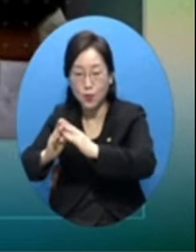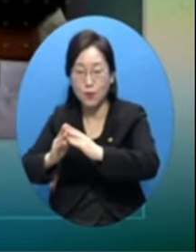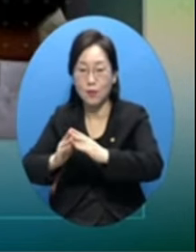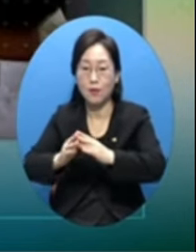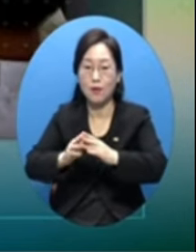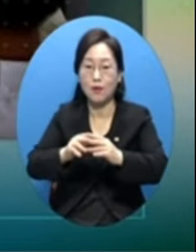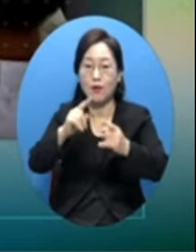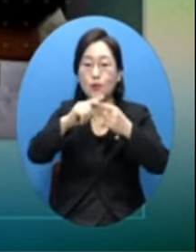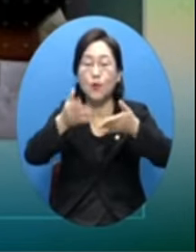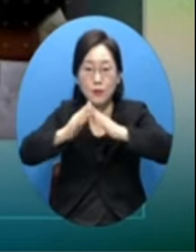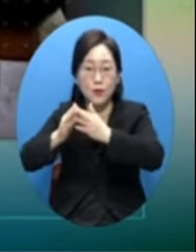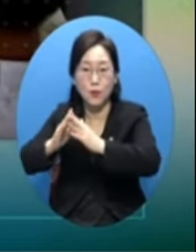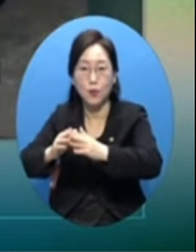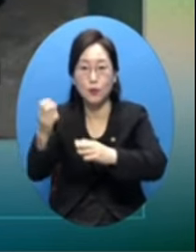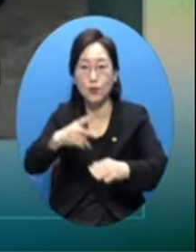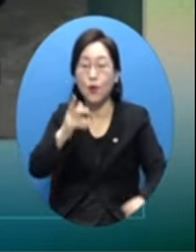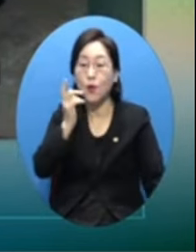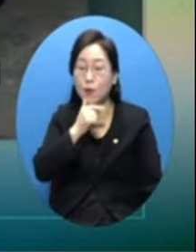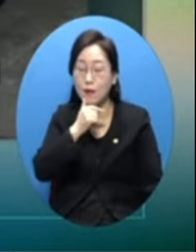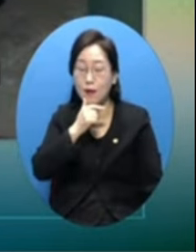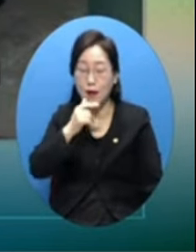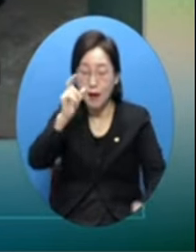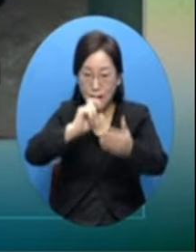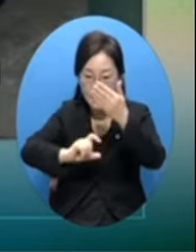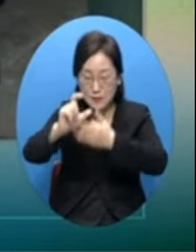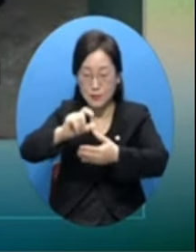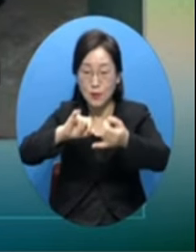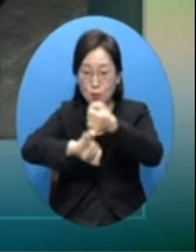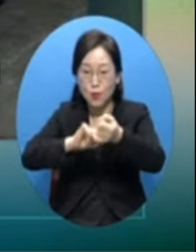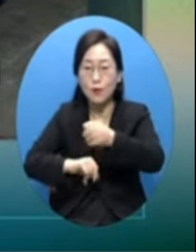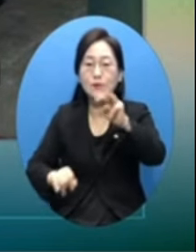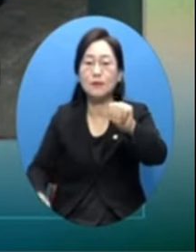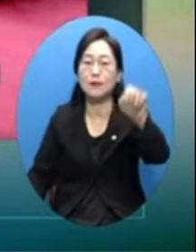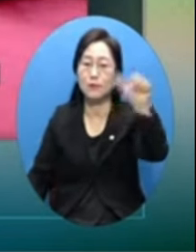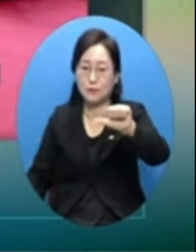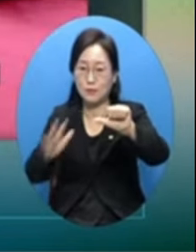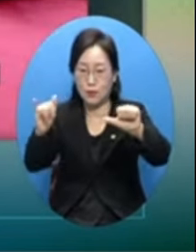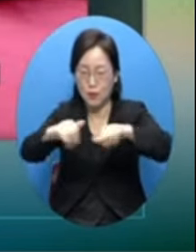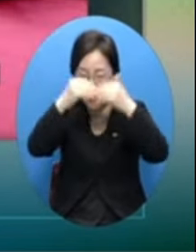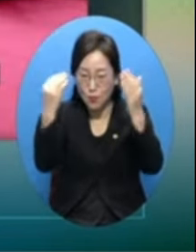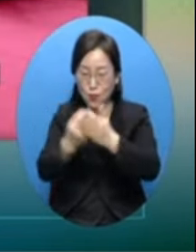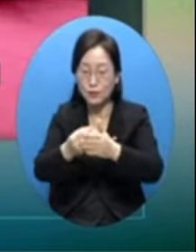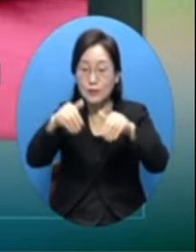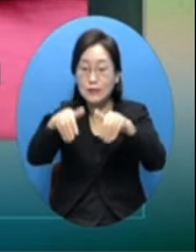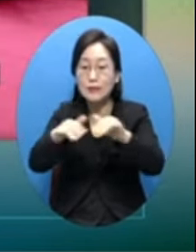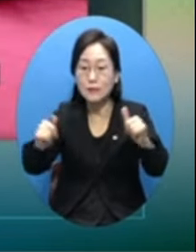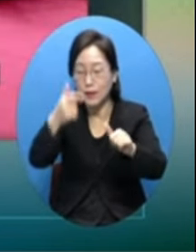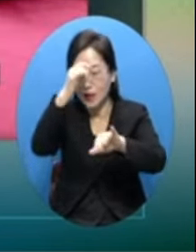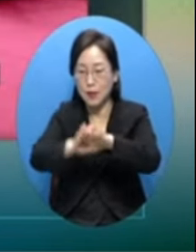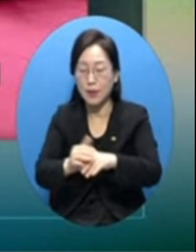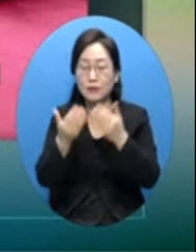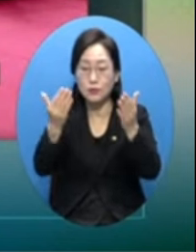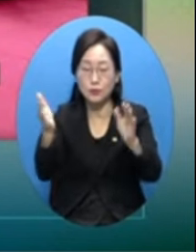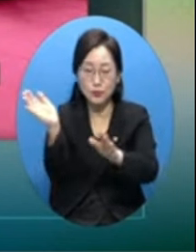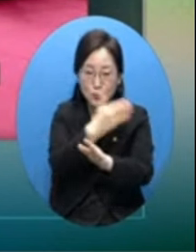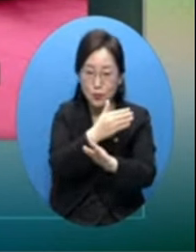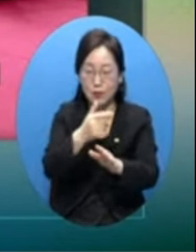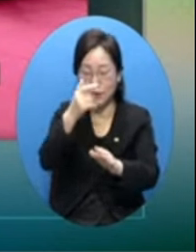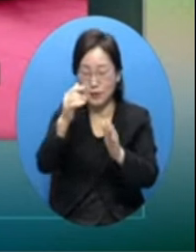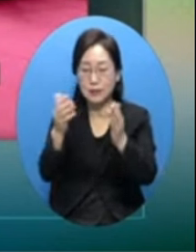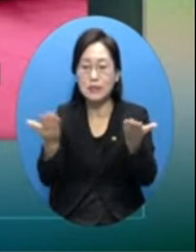공장에서는 월요일 아침마다 약 3만 5천명이 되는 모든 직원들이 예배를 드리고 하루를 시작합니다